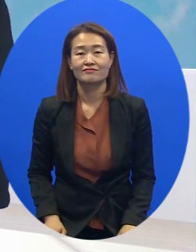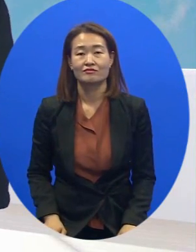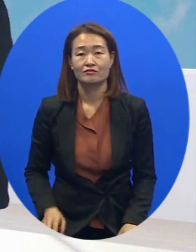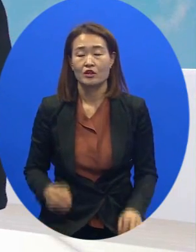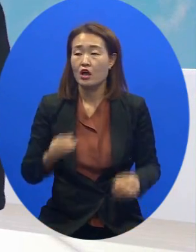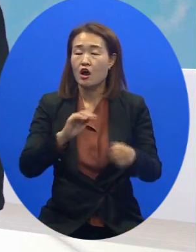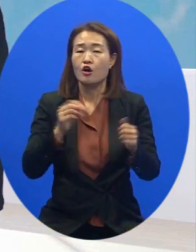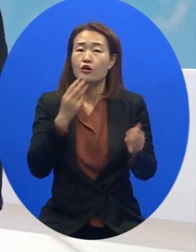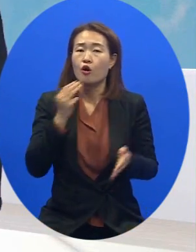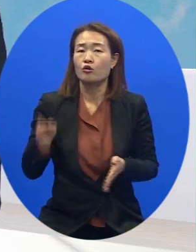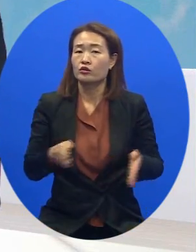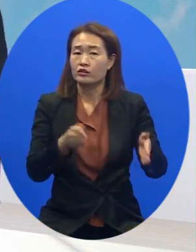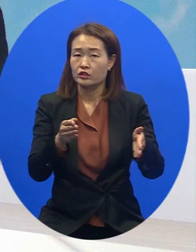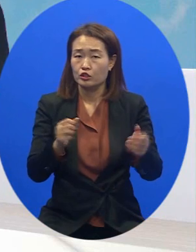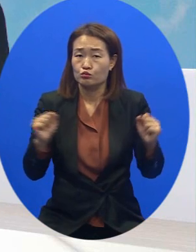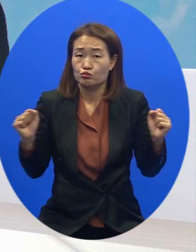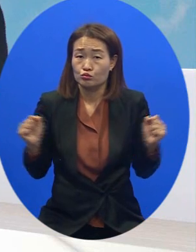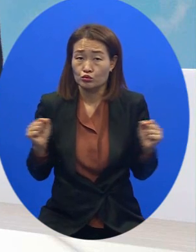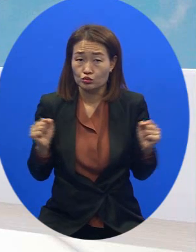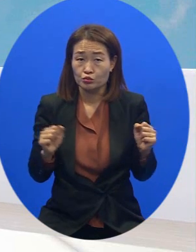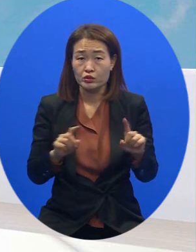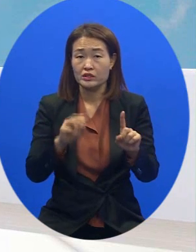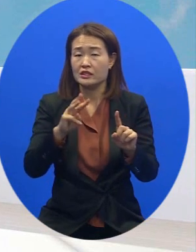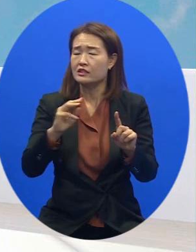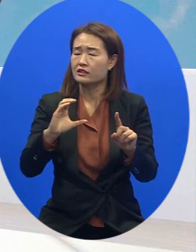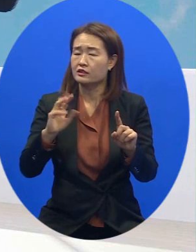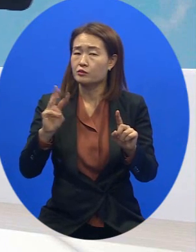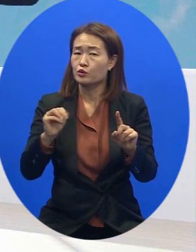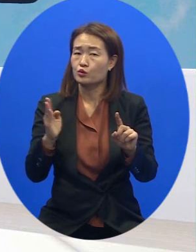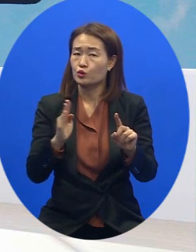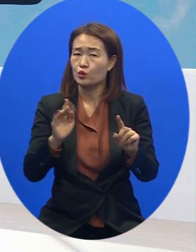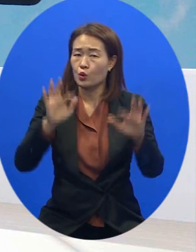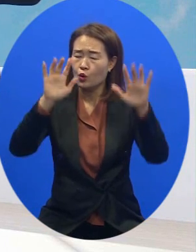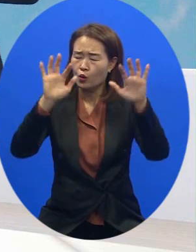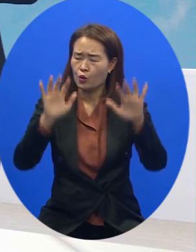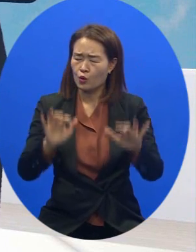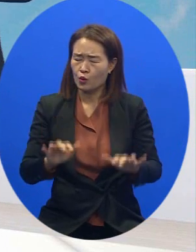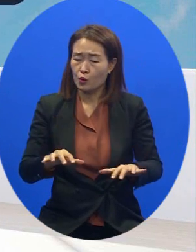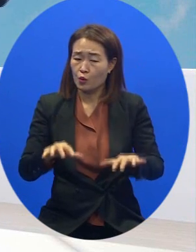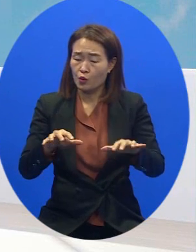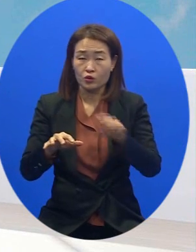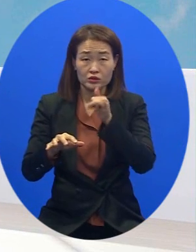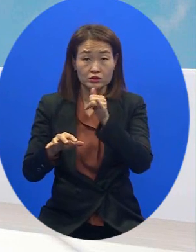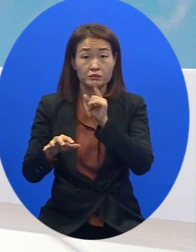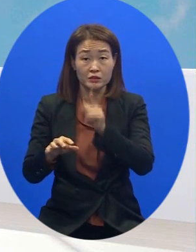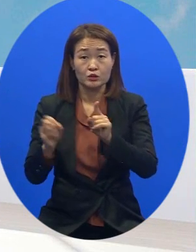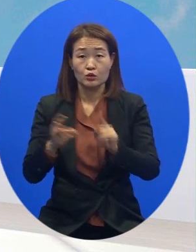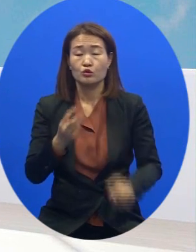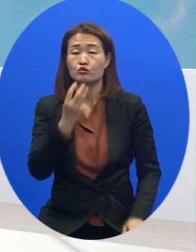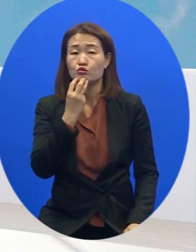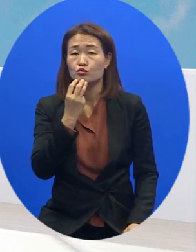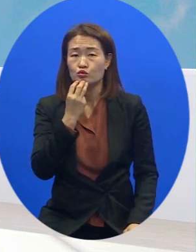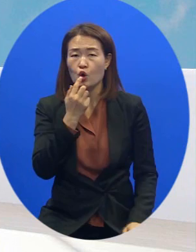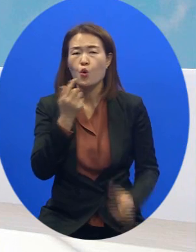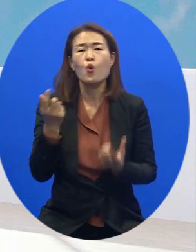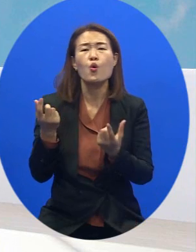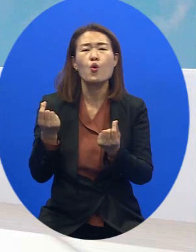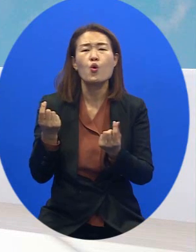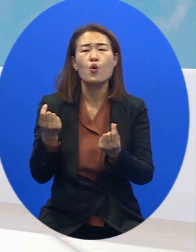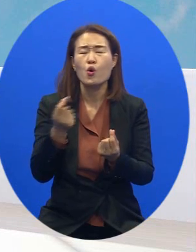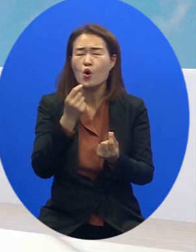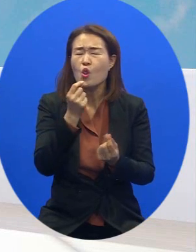경기 북부와 영서 북부는 1cm 내외의 눈이 내려 쌓이는 곳 있겠고요. 서울에도 1cm 미만의 적은